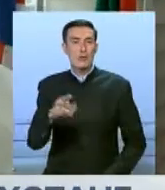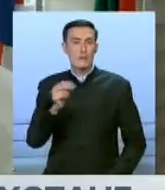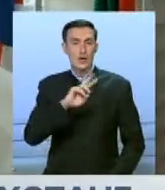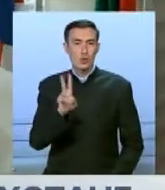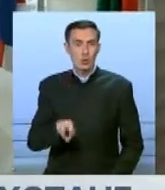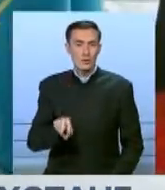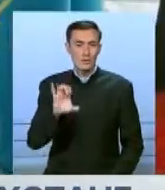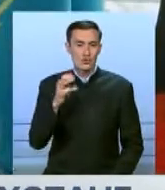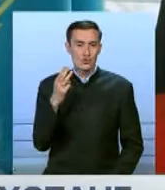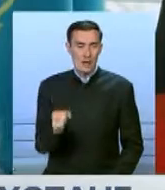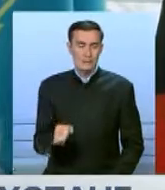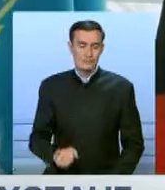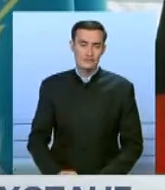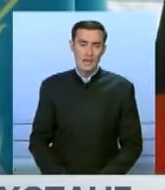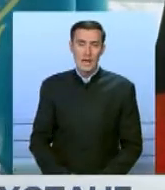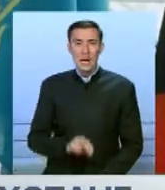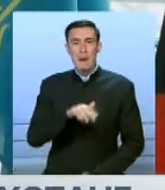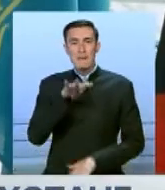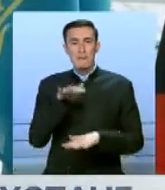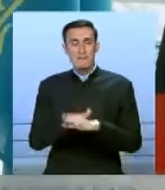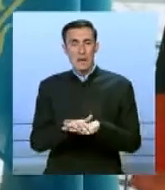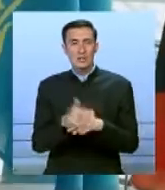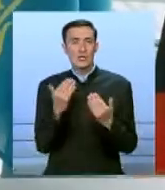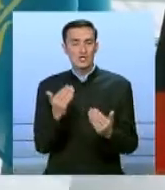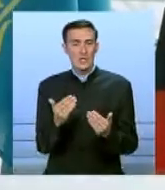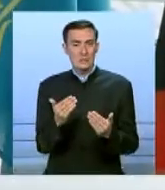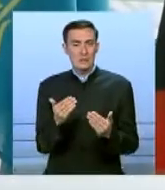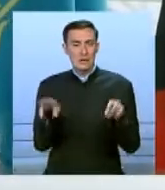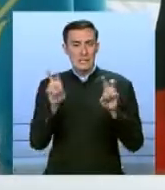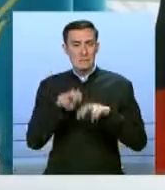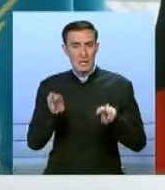США. Банк рассматривает проект